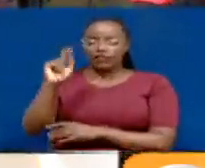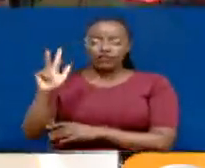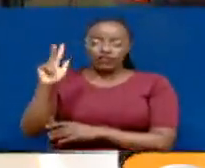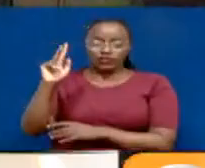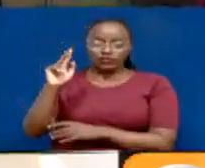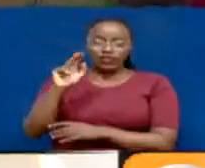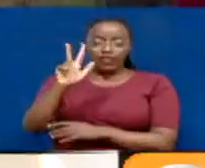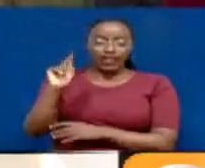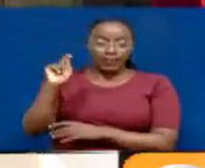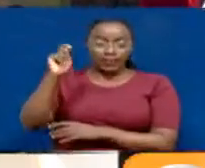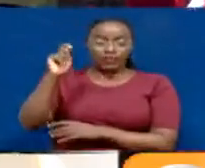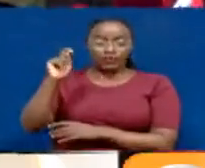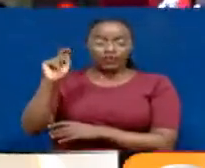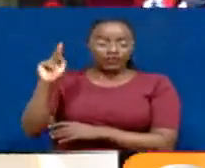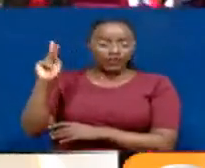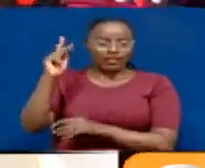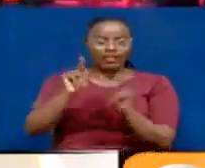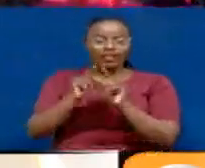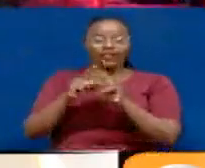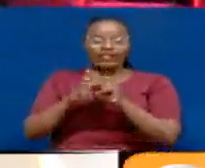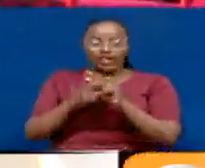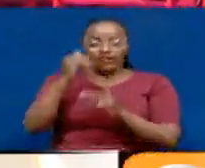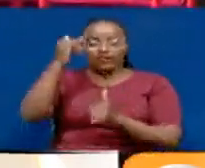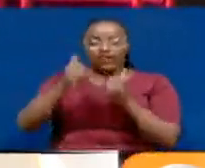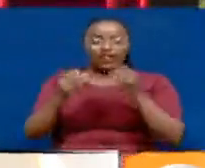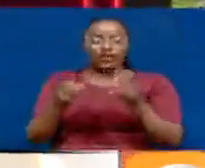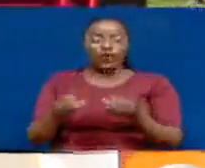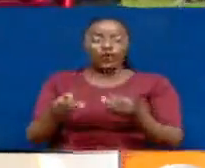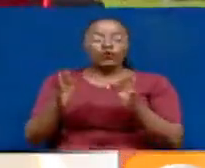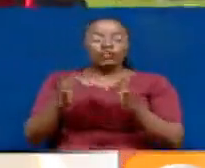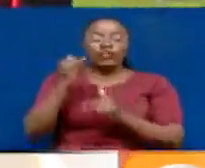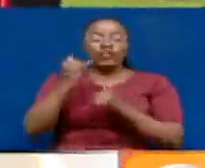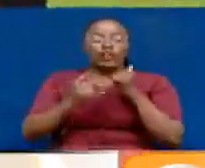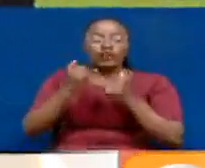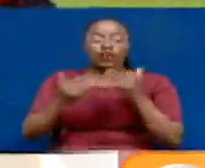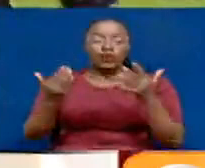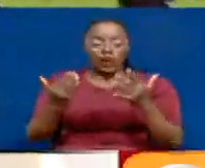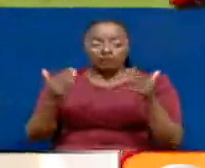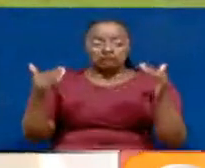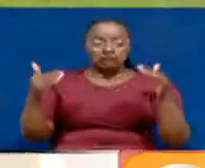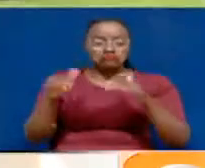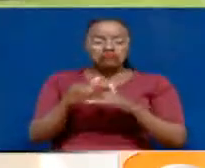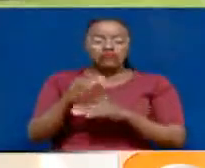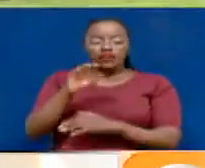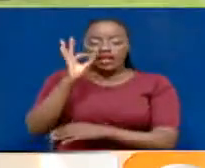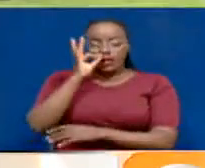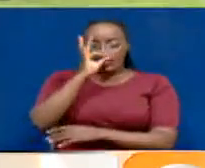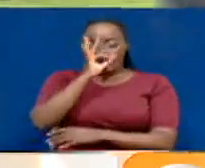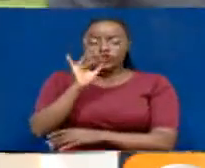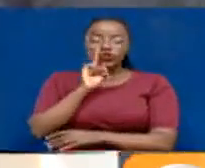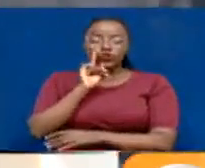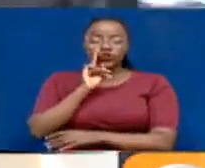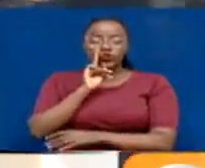Kenya, safari ya kumuaga imeng'oa nanga rasmi. Kilele chake ni mazishi yake kule Nyeri hapo